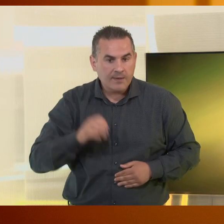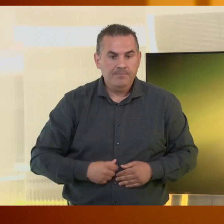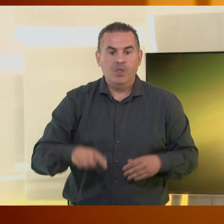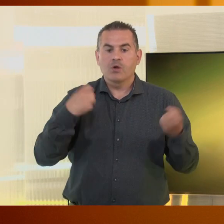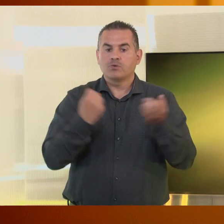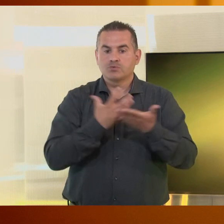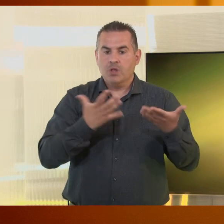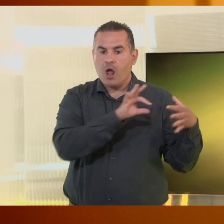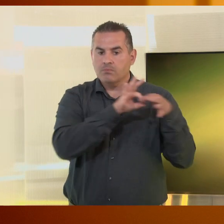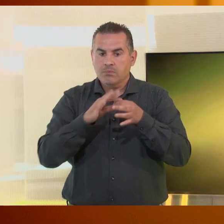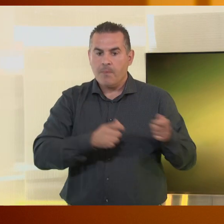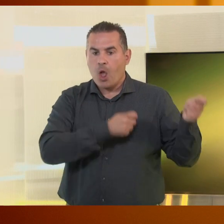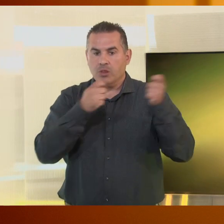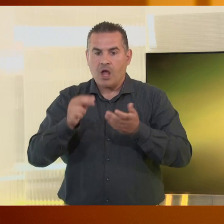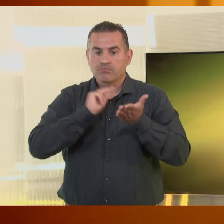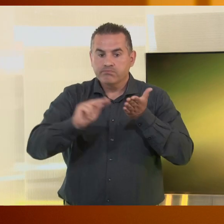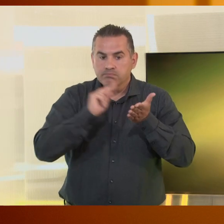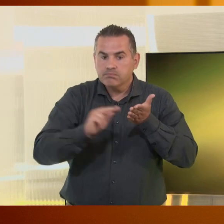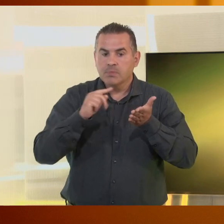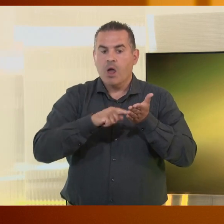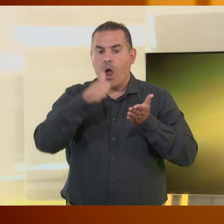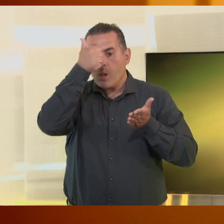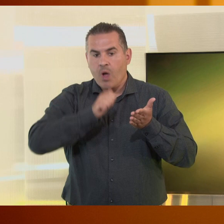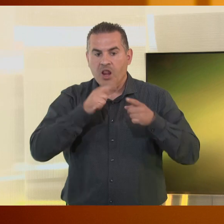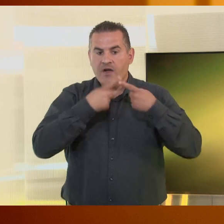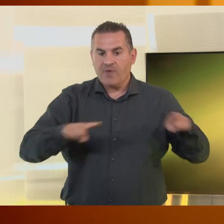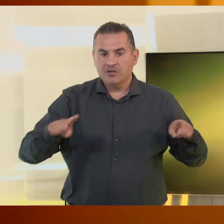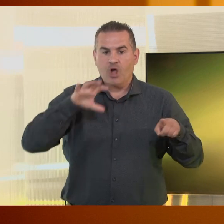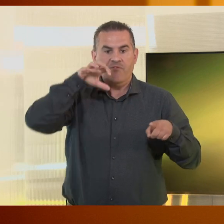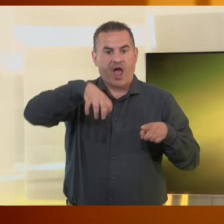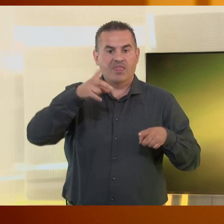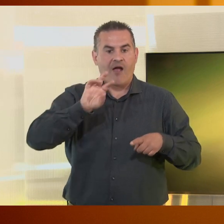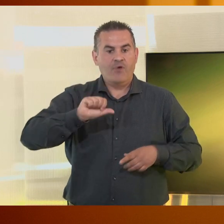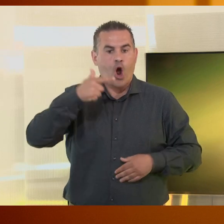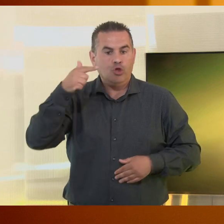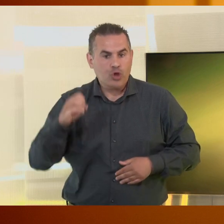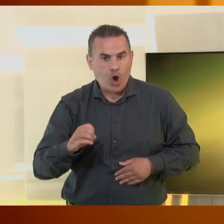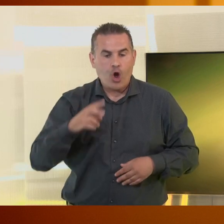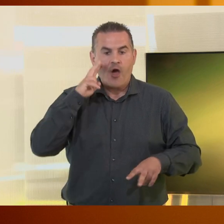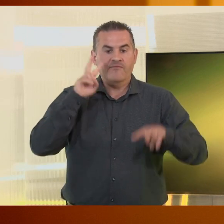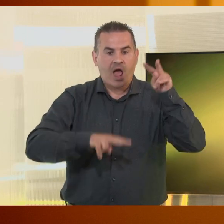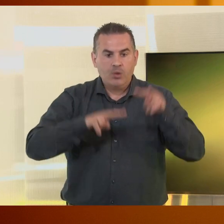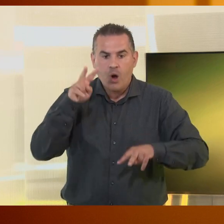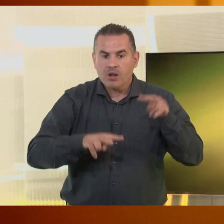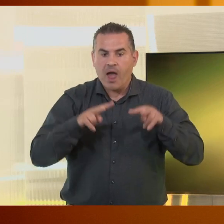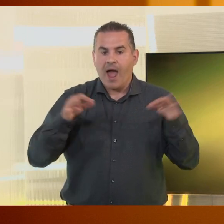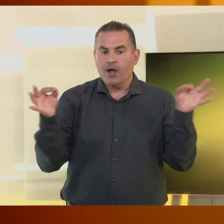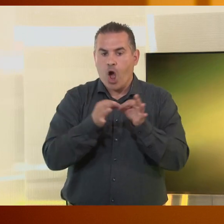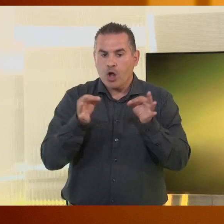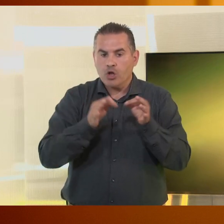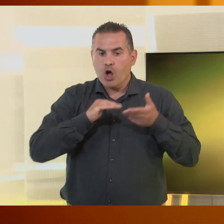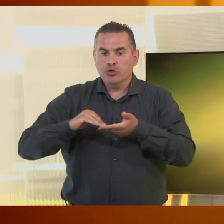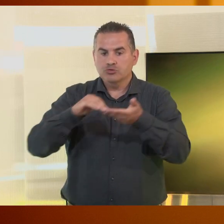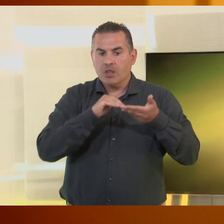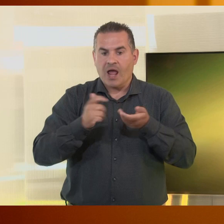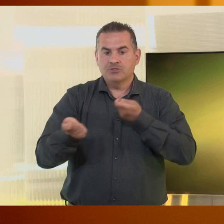Solinas era assolutamente contrario, la presidente Todd è favorevole, tanto da scegliere di investire 42 milioni di euro per entrare nella holding